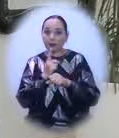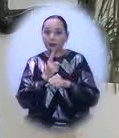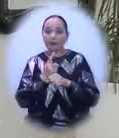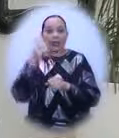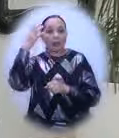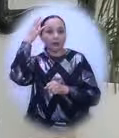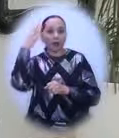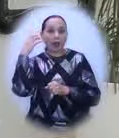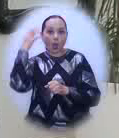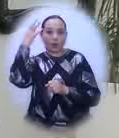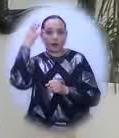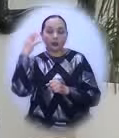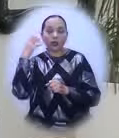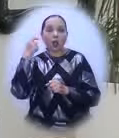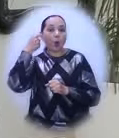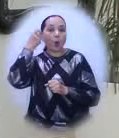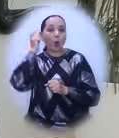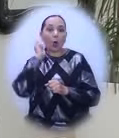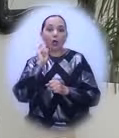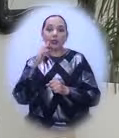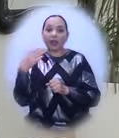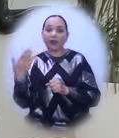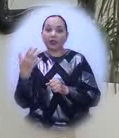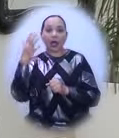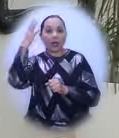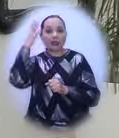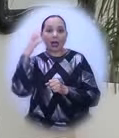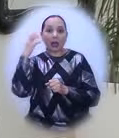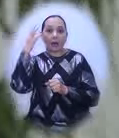Taroqni quloq tarafga tarab